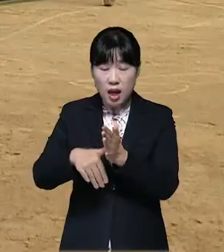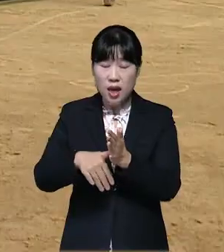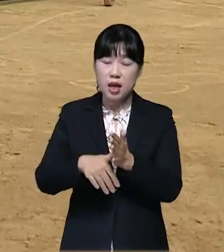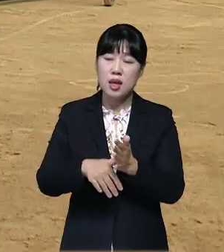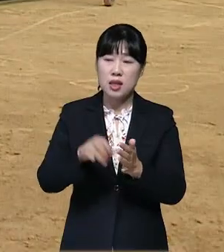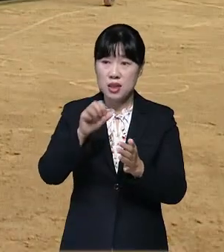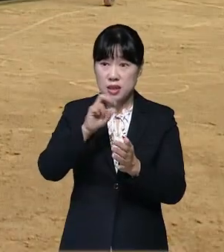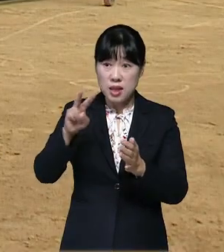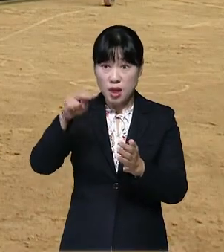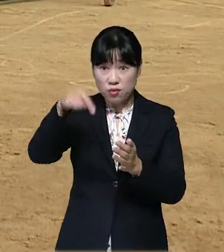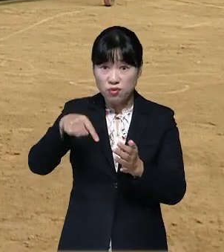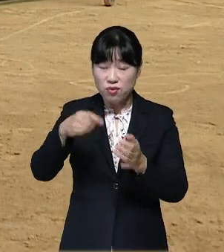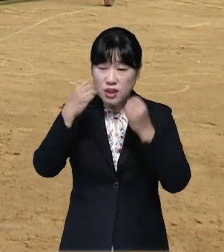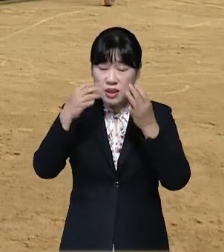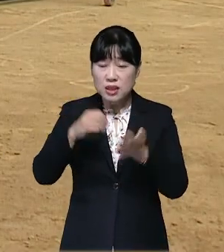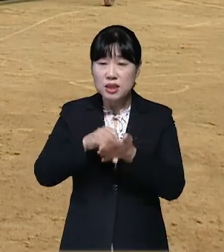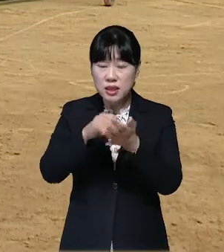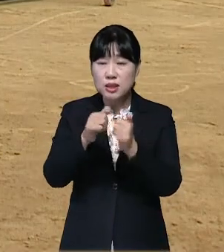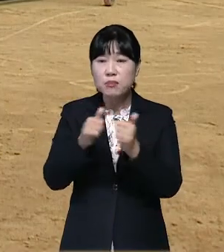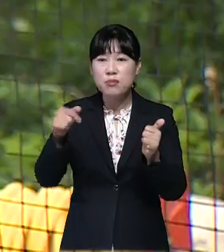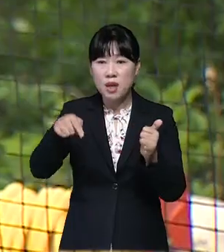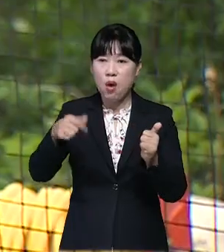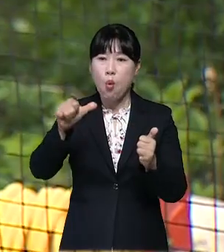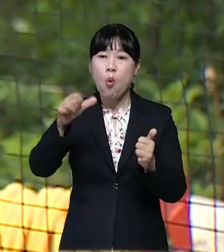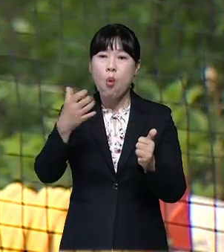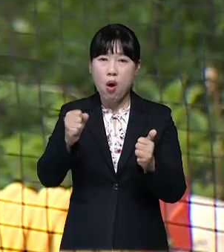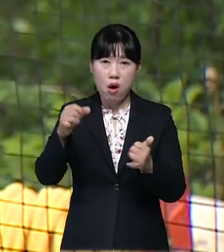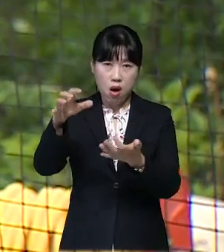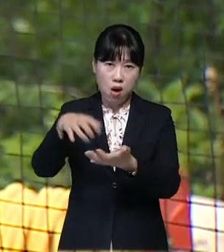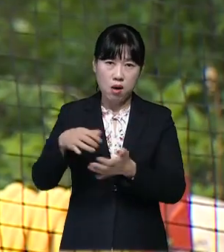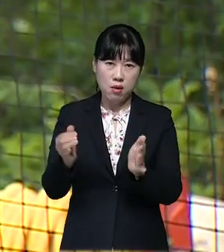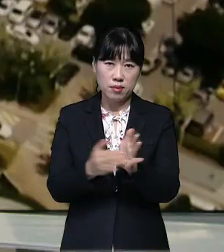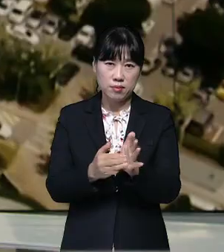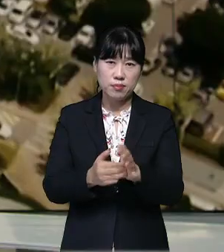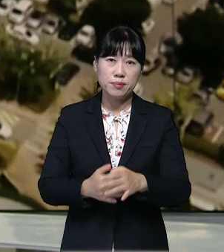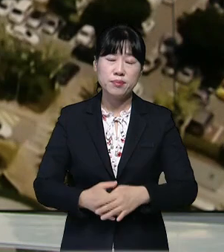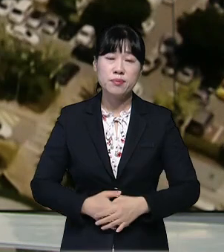야수 신인으로는 최대 계약금인 5억 원을 받았습니다.